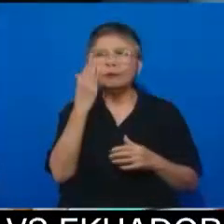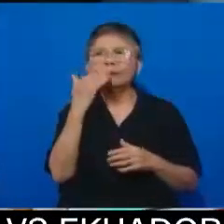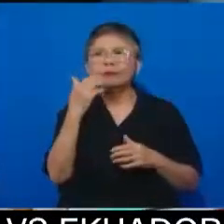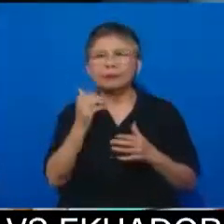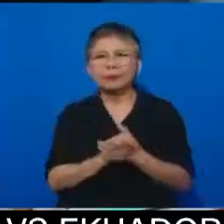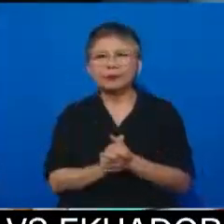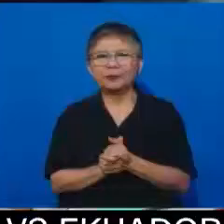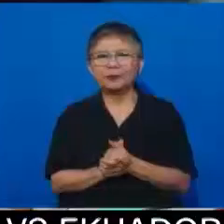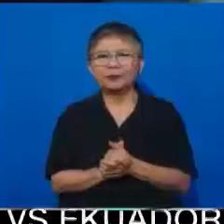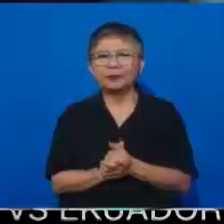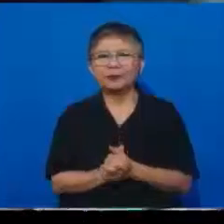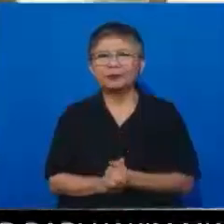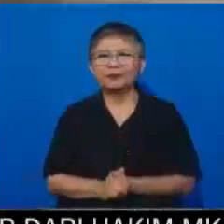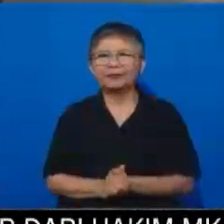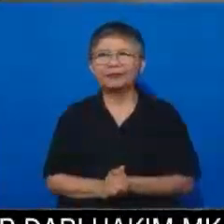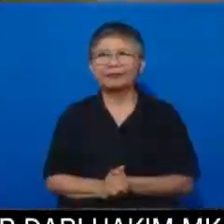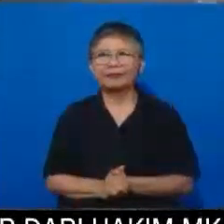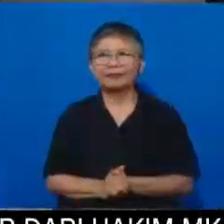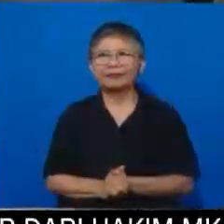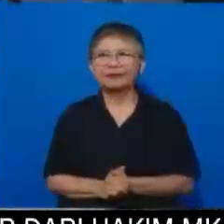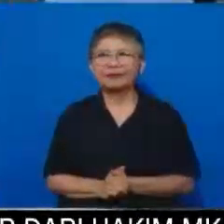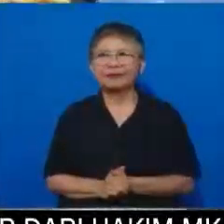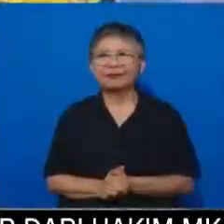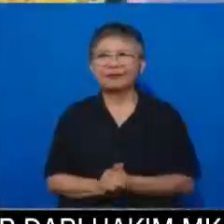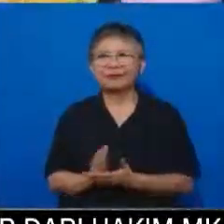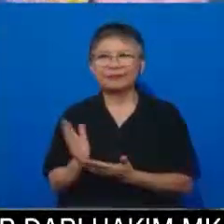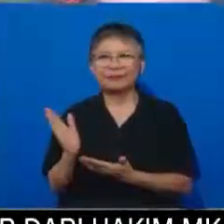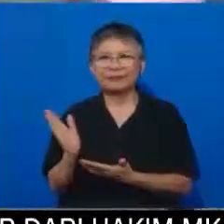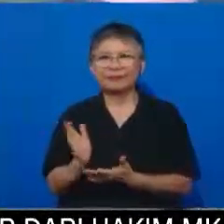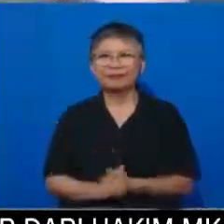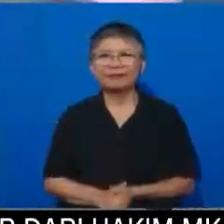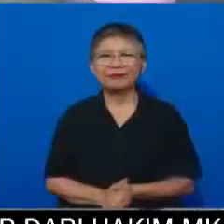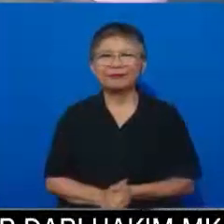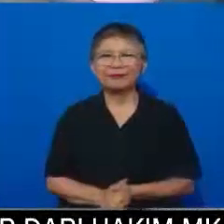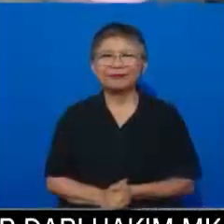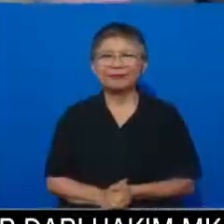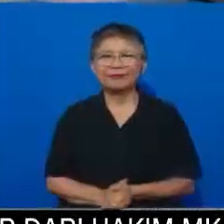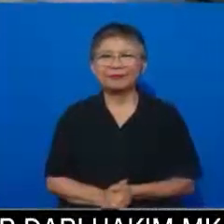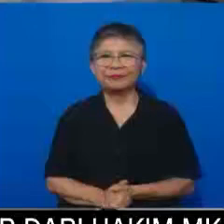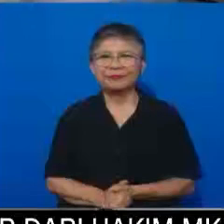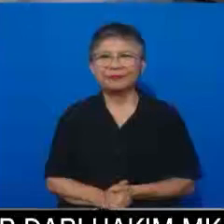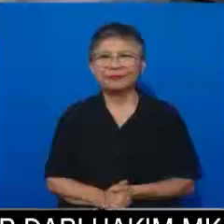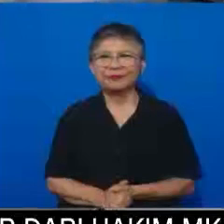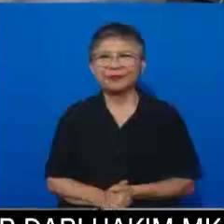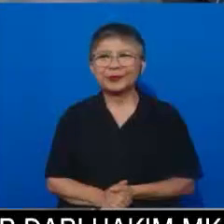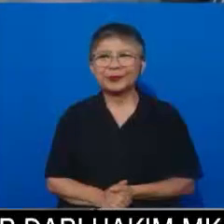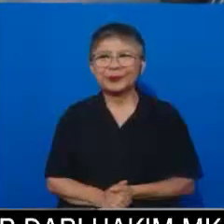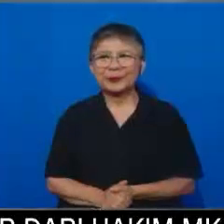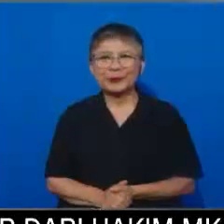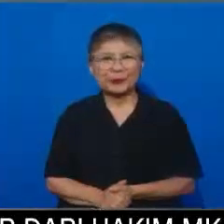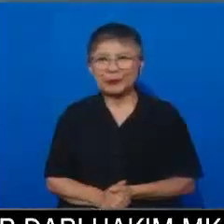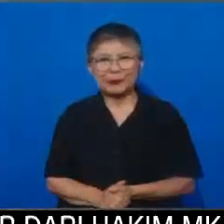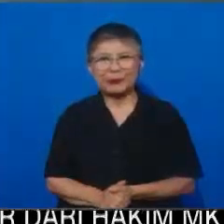R ono sangite mas aduh Cak udah gak sabar saya mau meluk-liuk di atas api